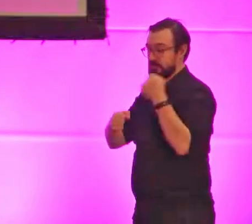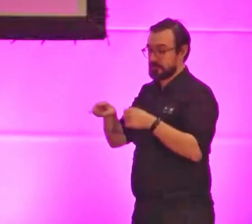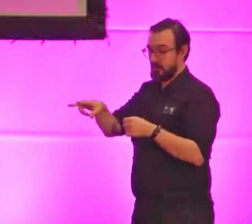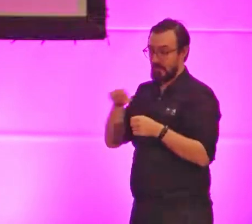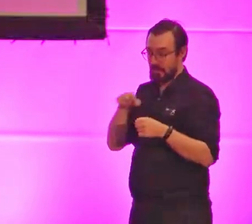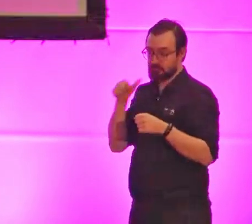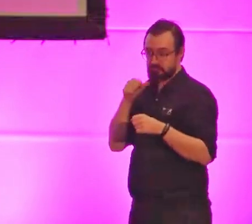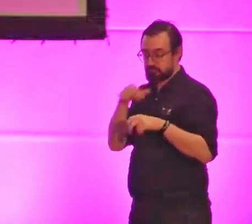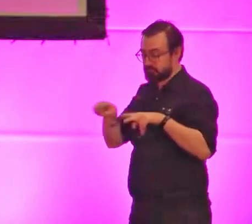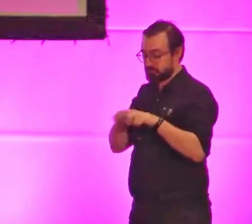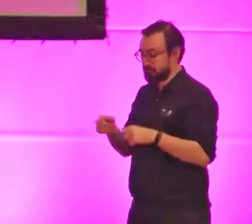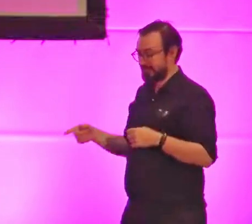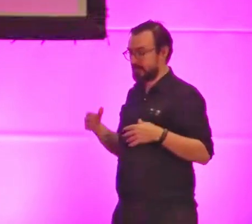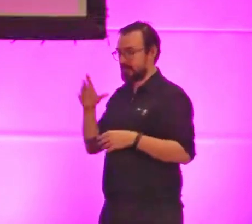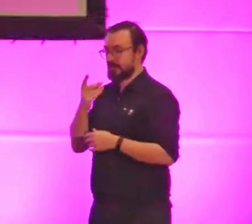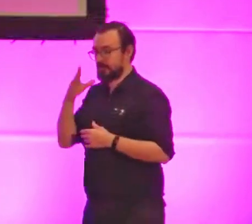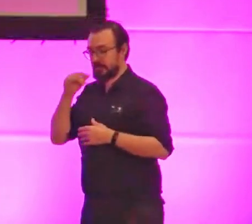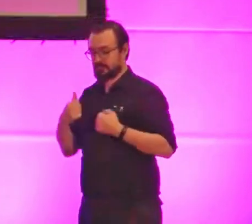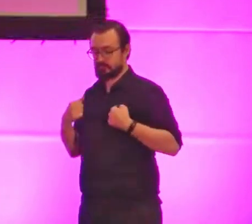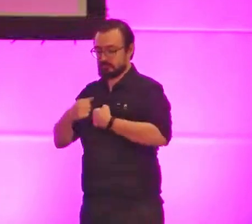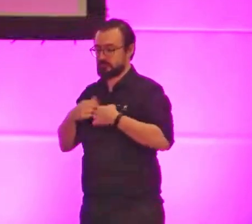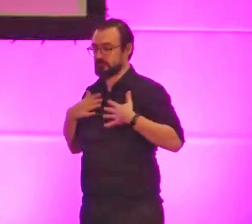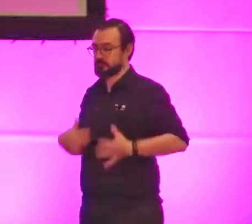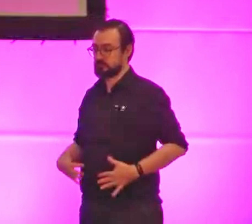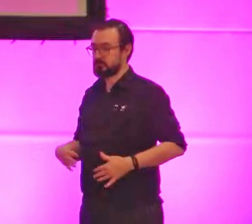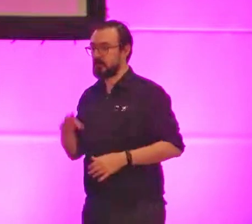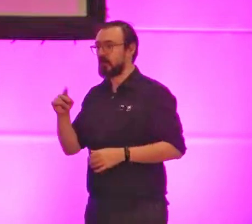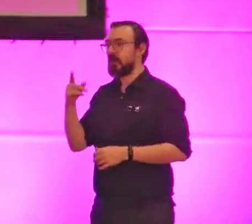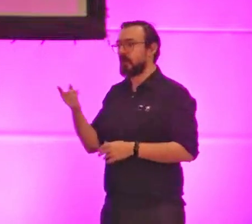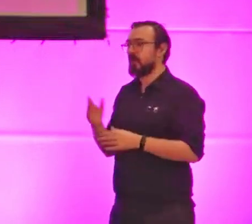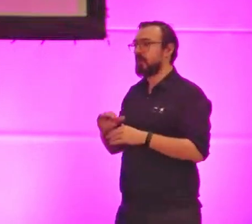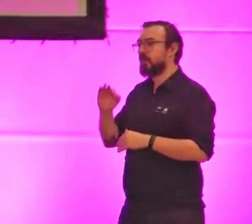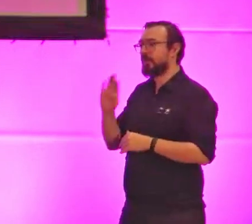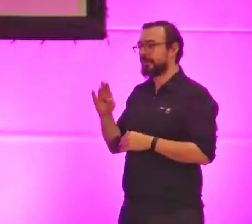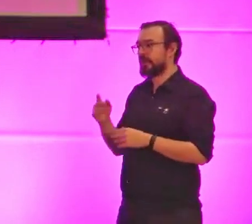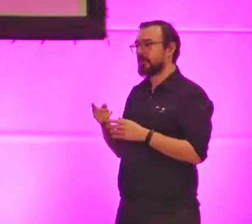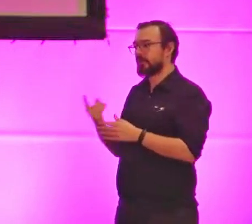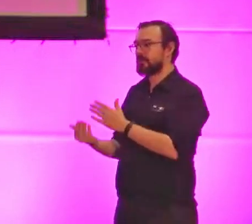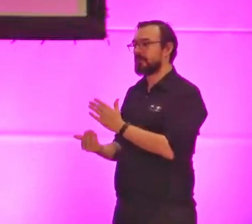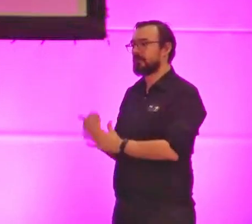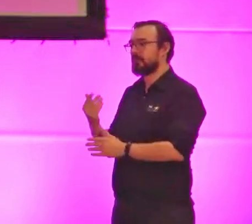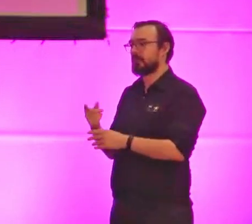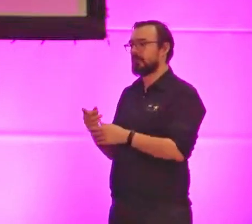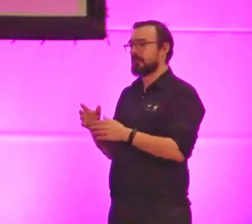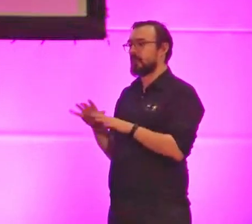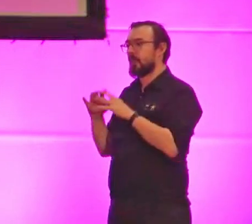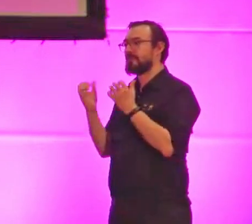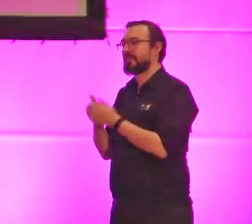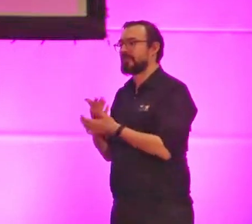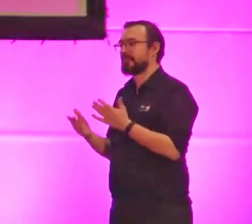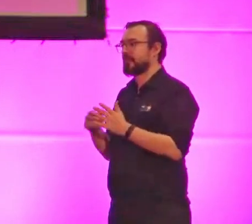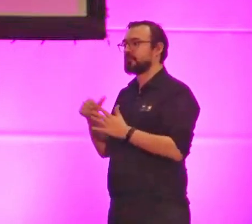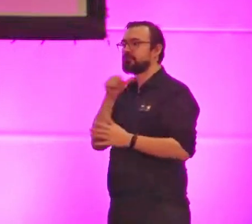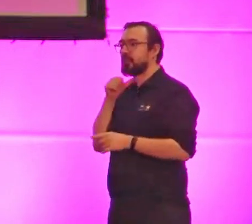och skär. Och då kommer Högsta domstolen fram till att uppsåtet för den som håller rocken omfattades inte